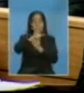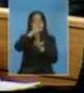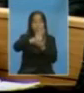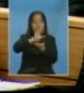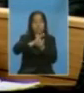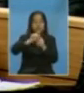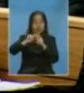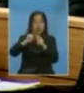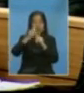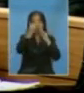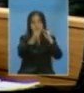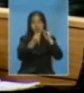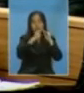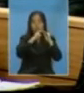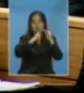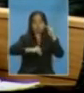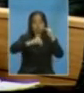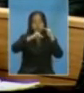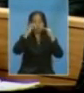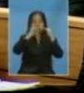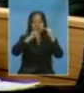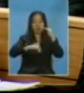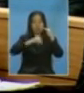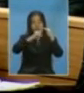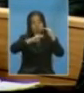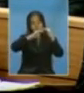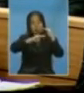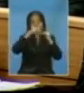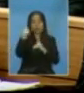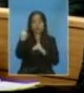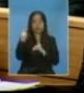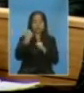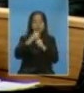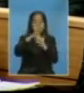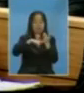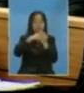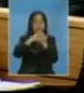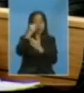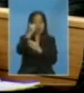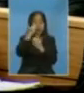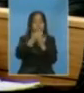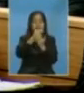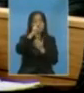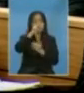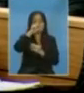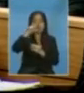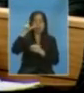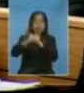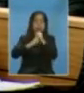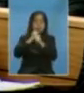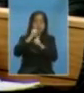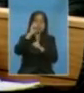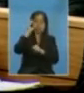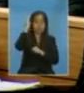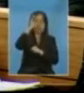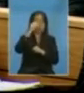มันยังเหลืออยู่ครับเหลือเกินกว่าที่รัฐบาลมีแผนจะใช้จ่าย2ล้านล้าน7ปีข้างหน้าทุก